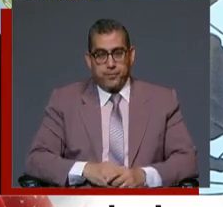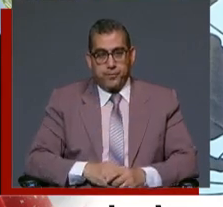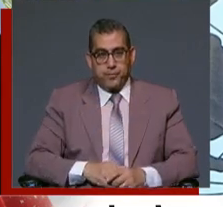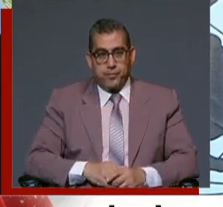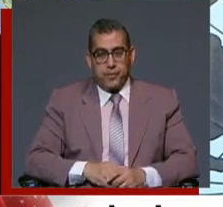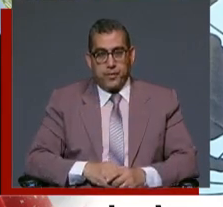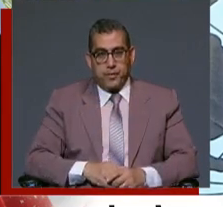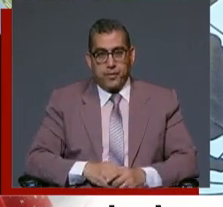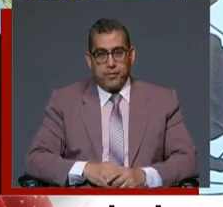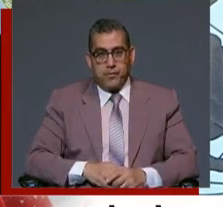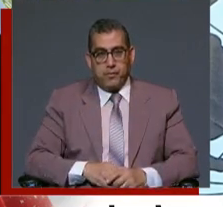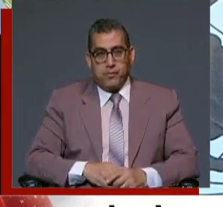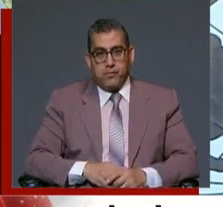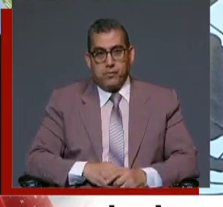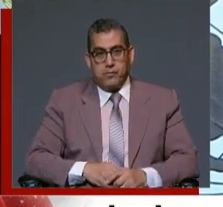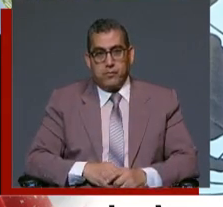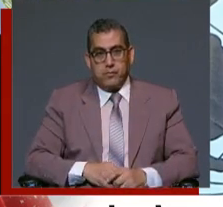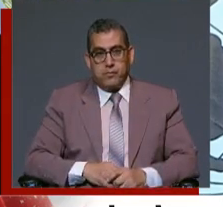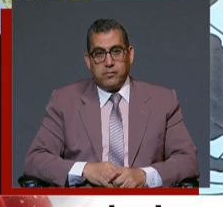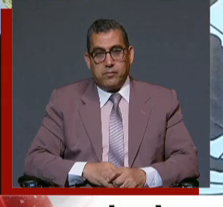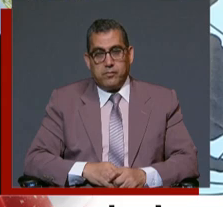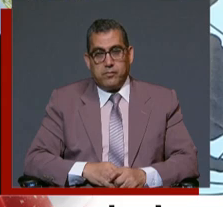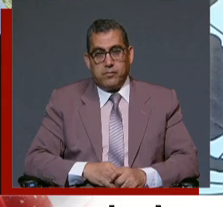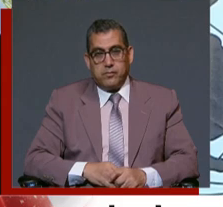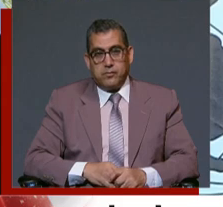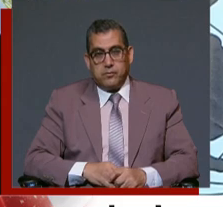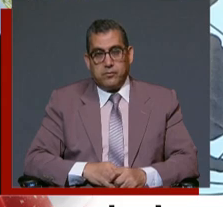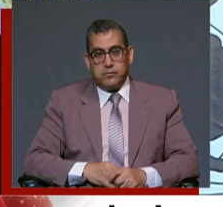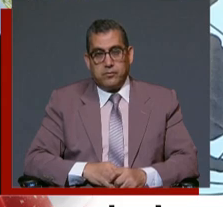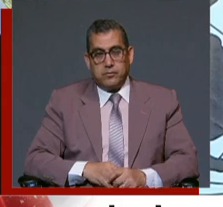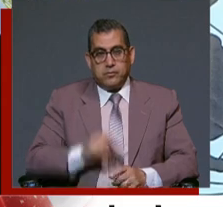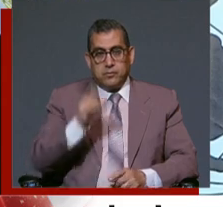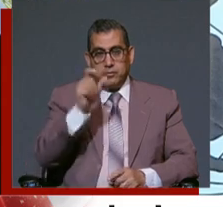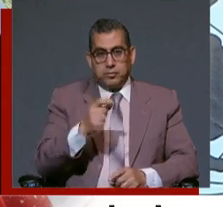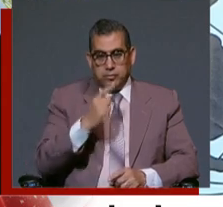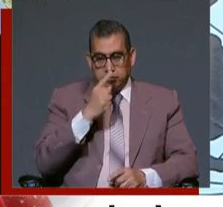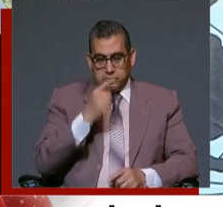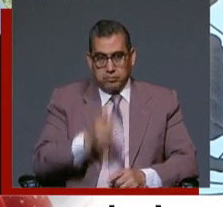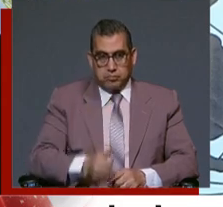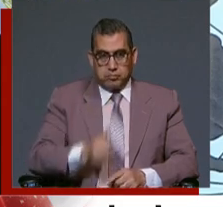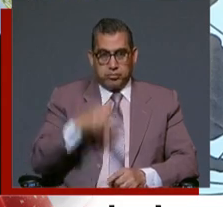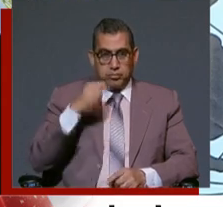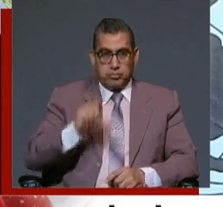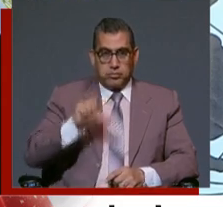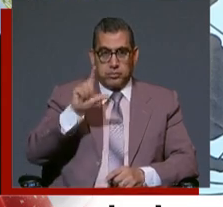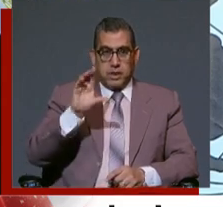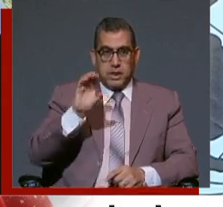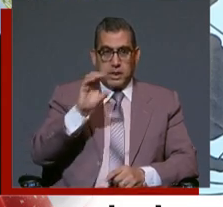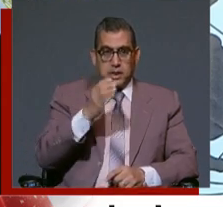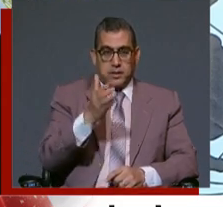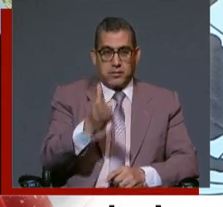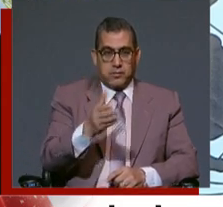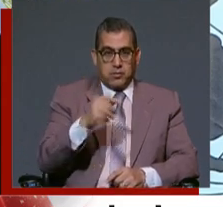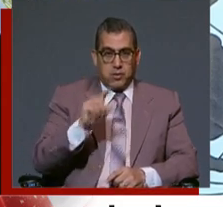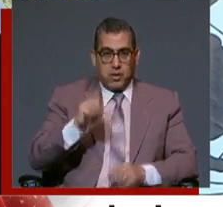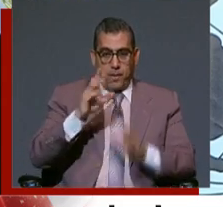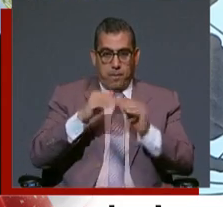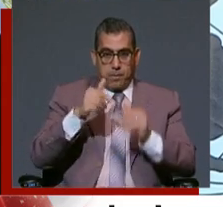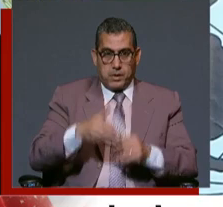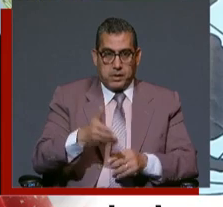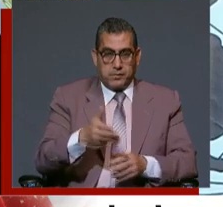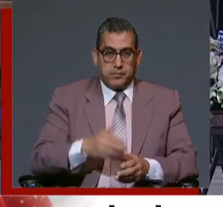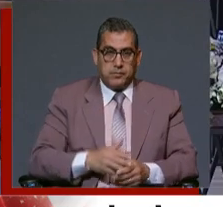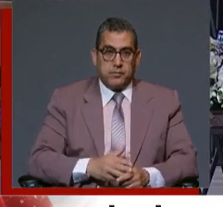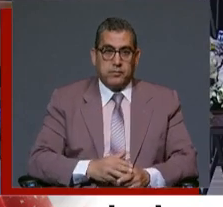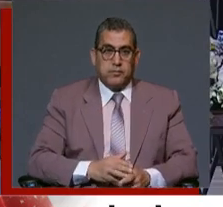إكسلنس مسيو لو بريزيدان، صاحب الفخامة السيد عبد الفتاح السيسي رئيس جمهورية مصر